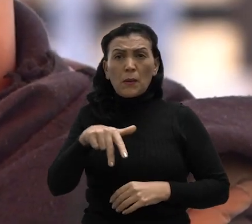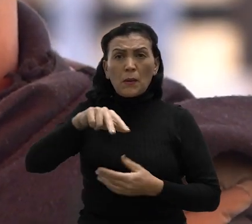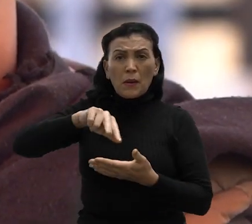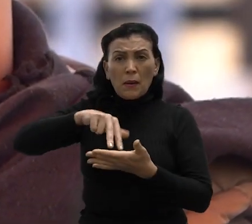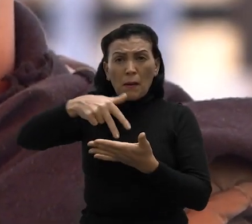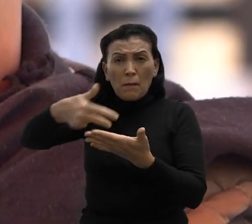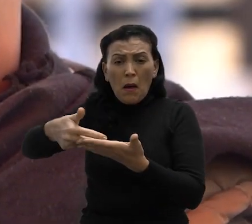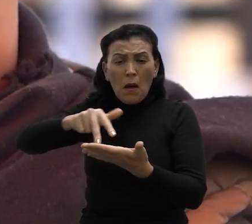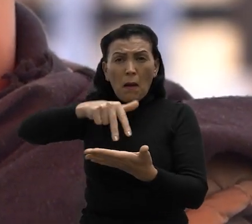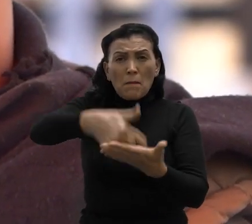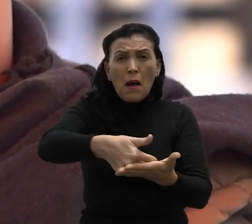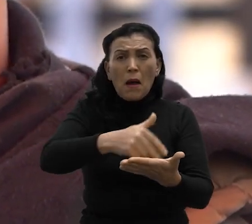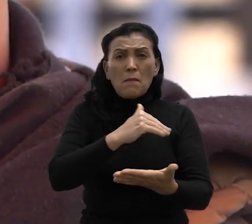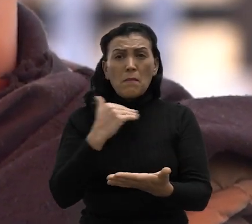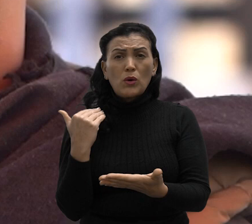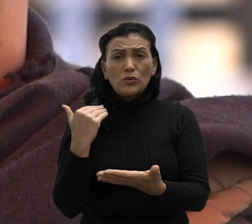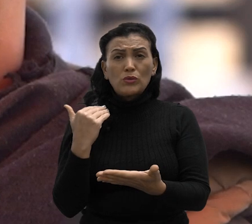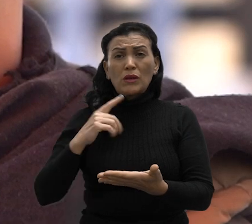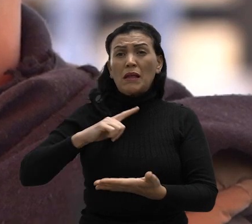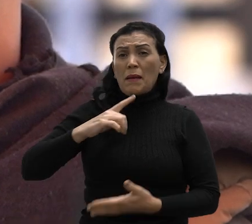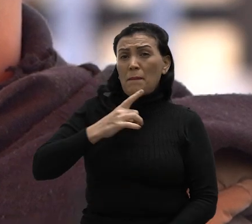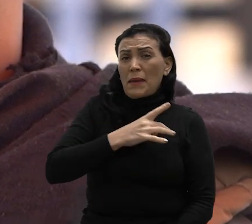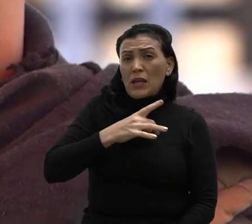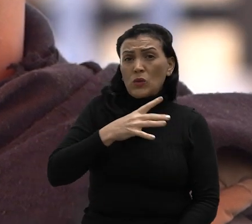ومع الدوشة ومع الحرب.